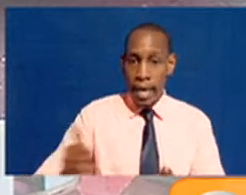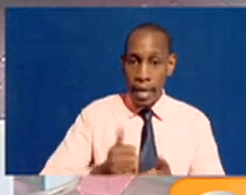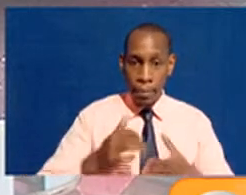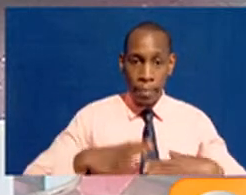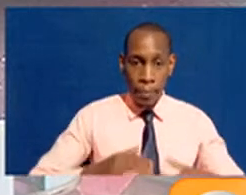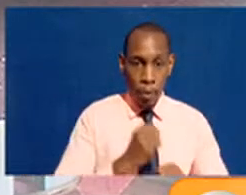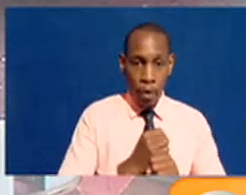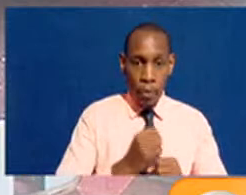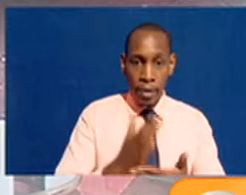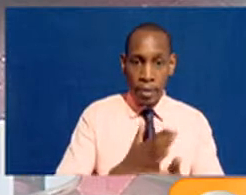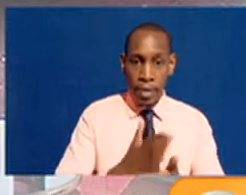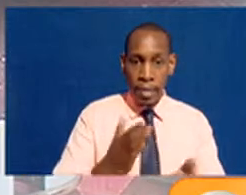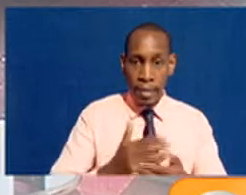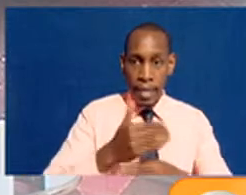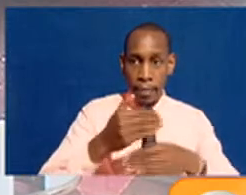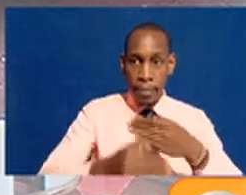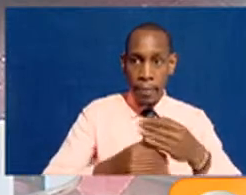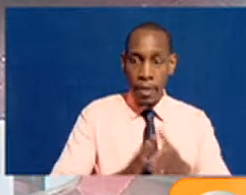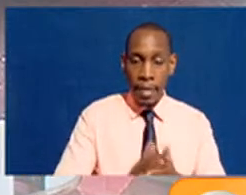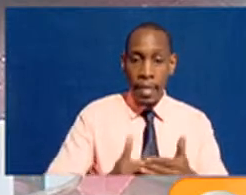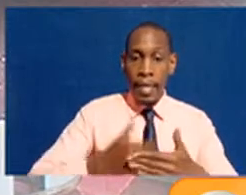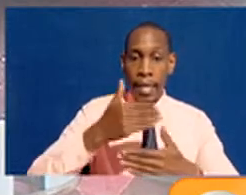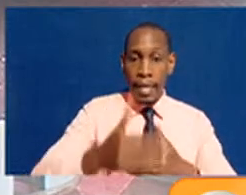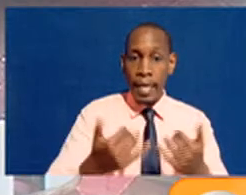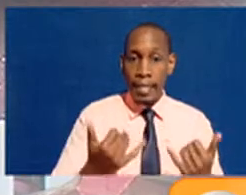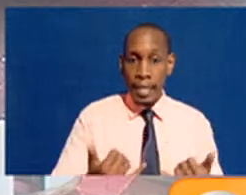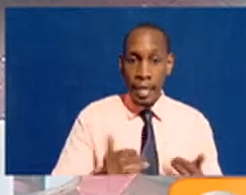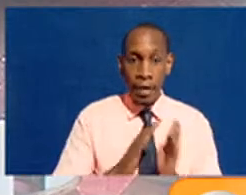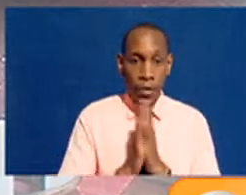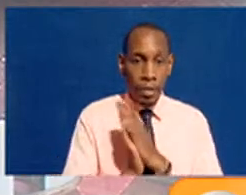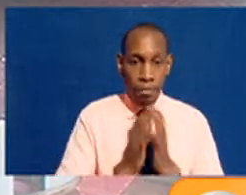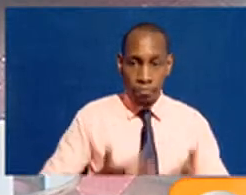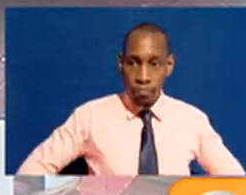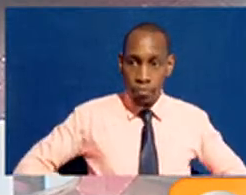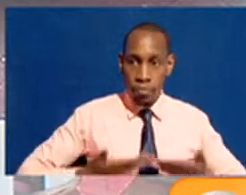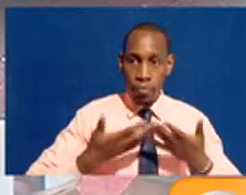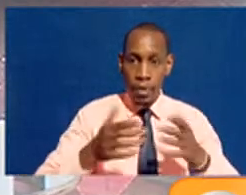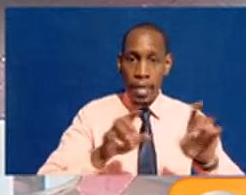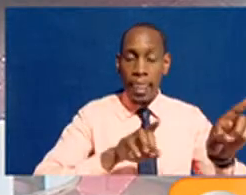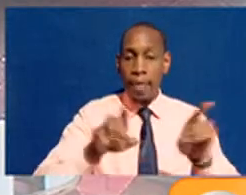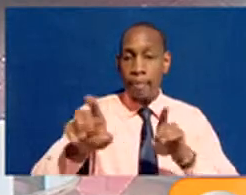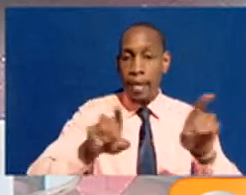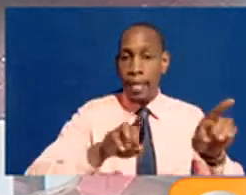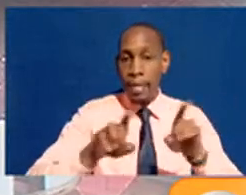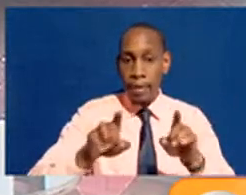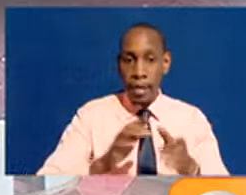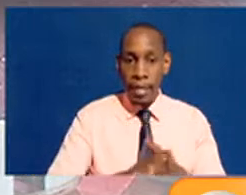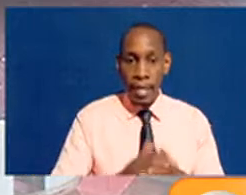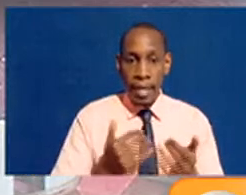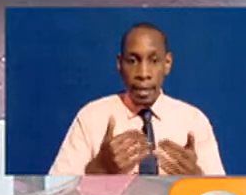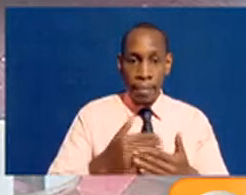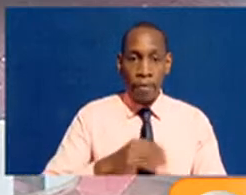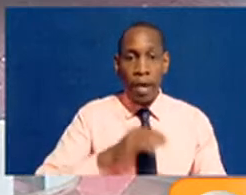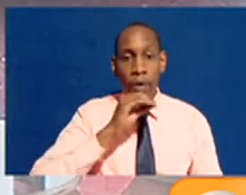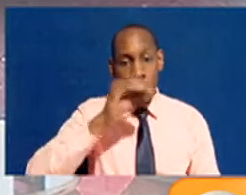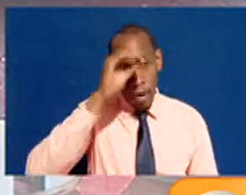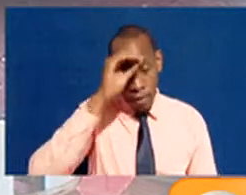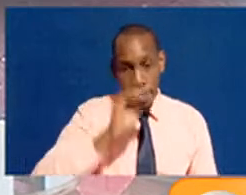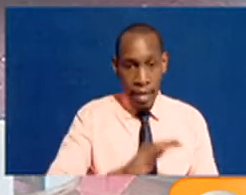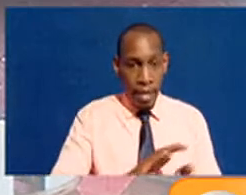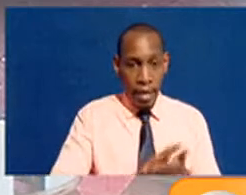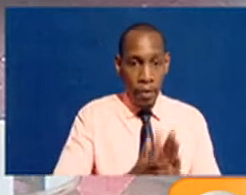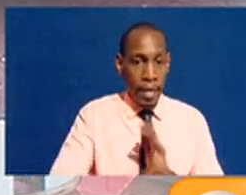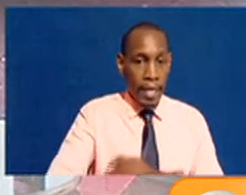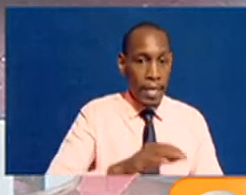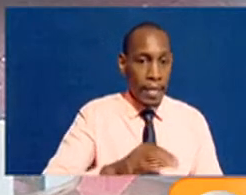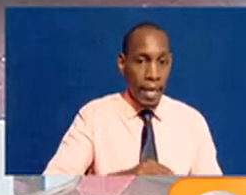katika sekta ya ujenzi. Ifuatayo ni simulizi ya safari yake kutoka kwa kuwa yatima ambaye hana makao